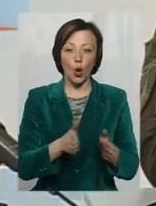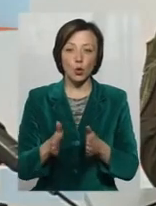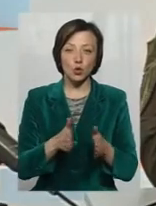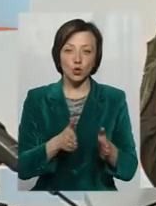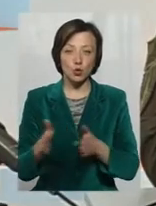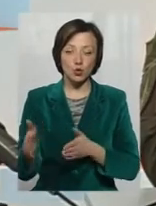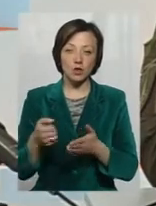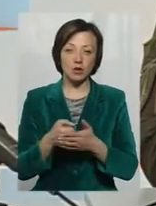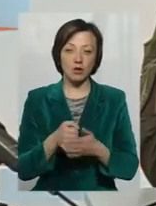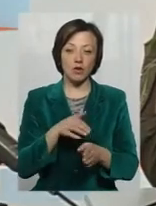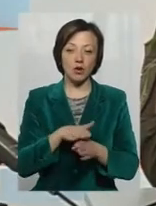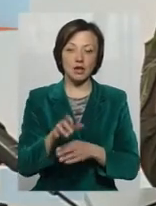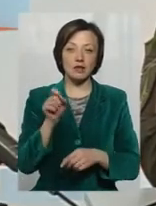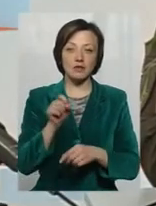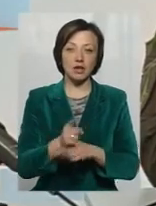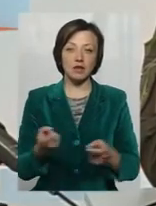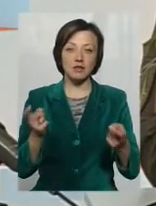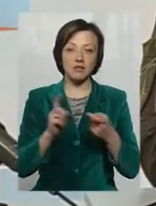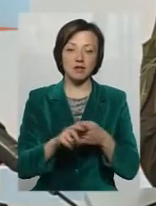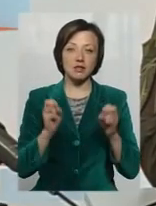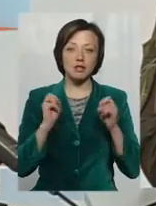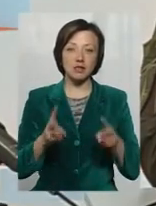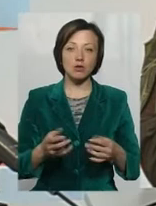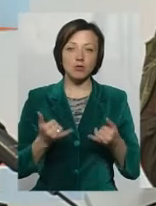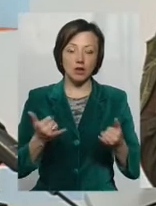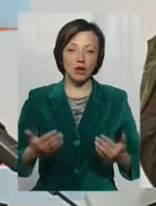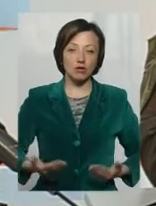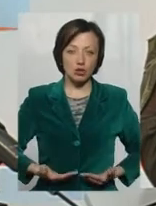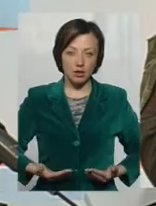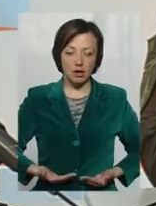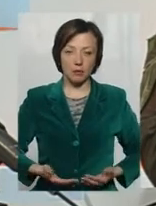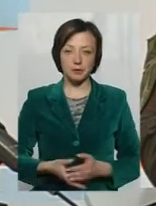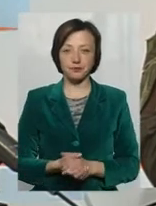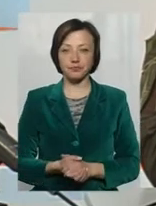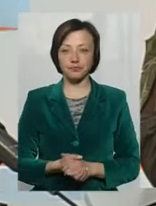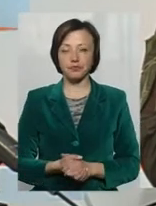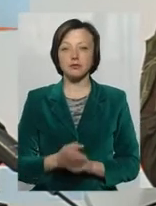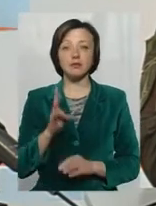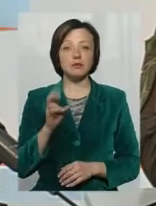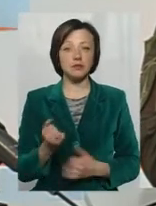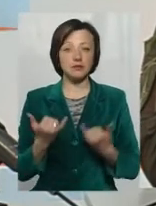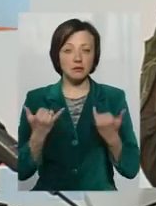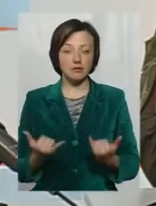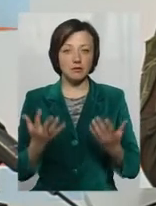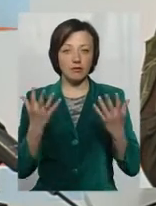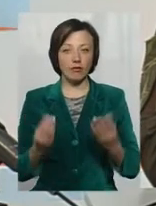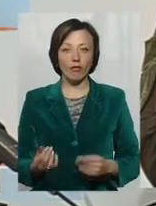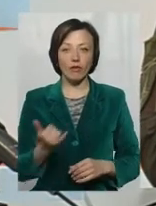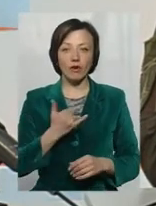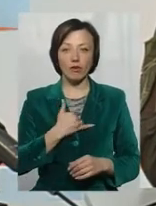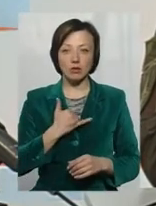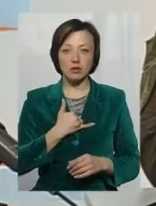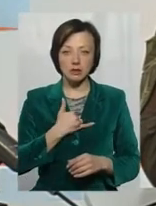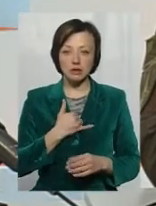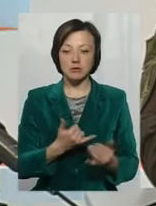виконання завдань, зв'язаних з ризиком для життя. На сьогоднішній день у нас тилове